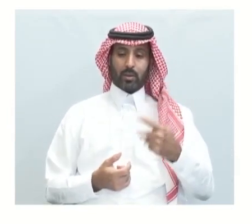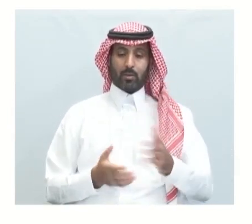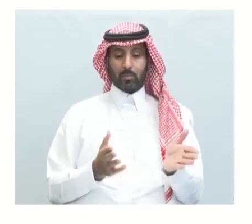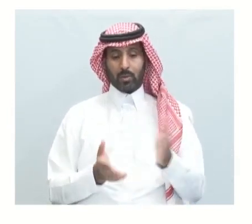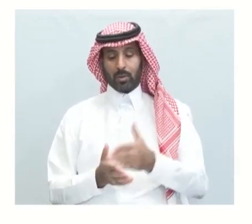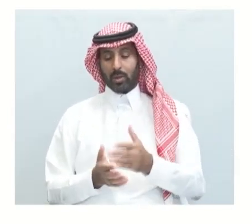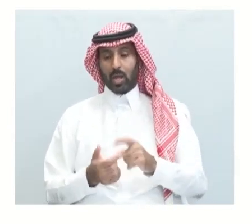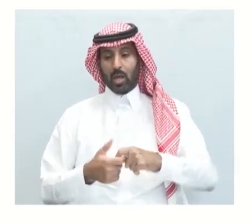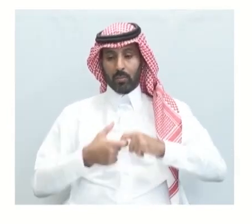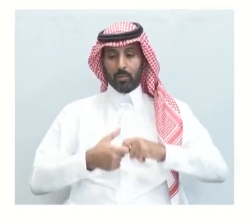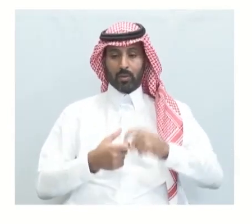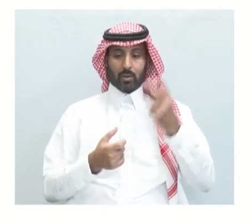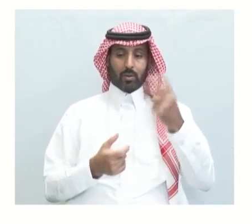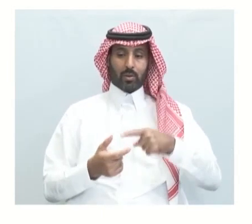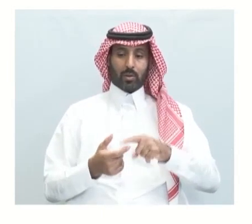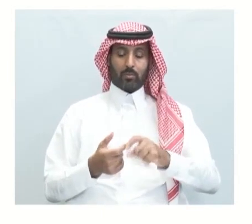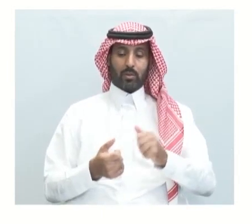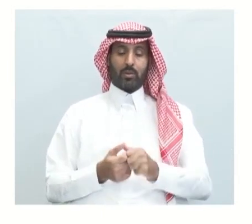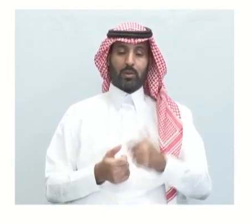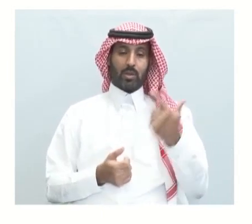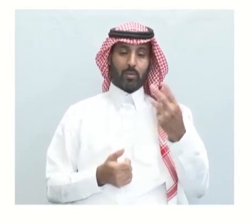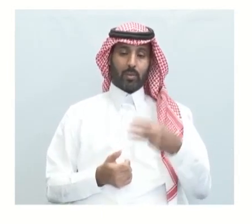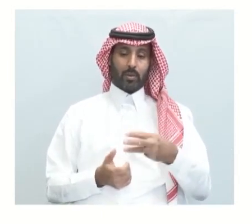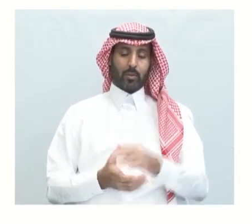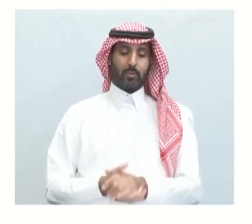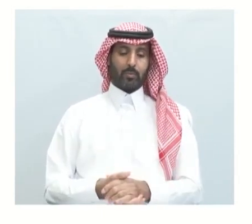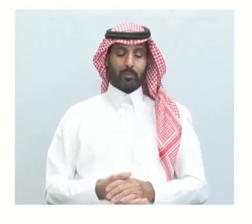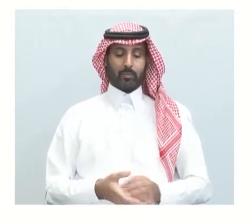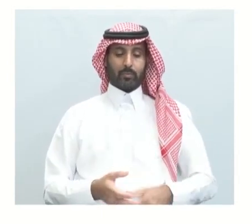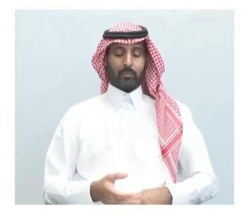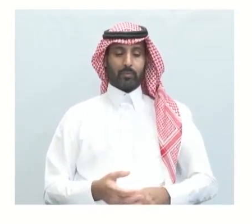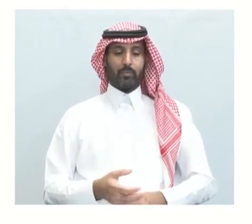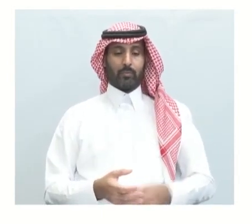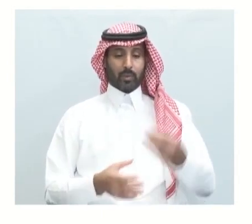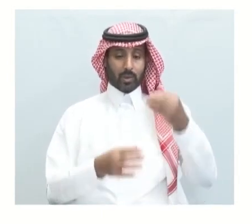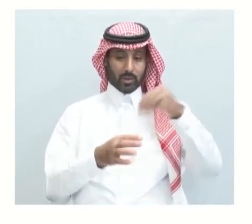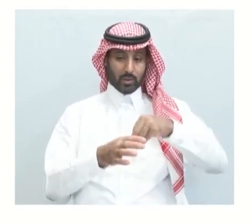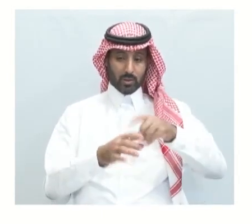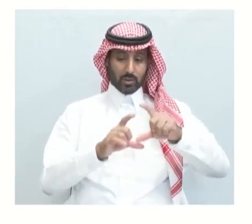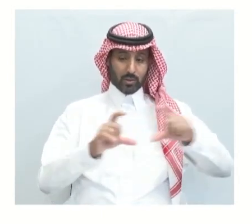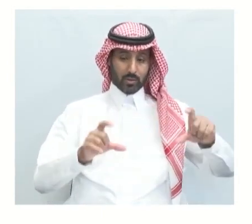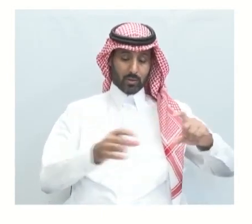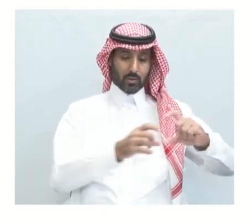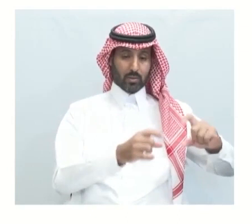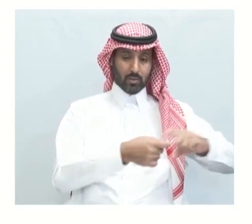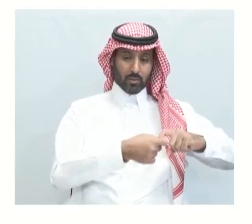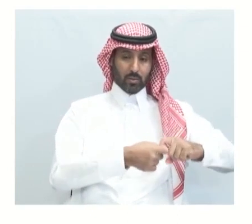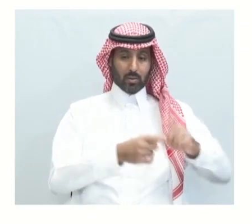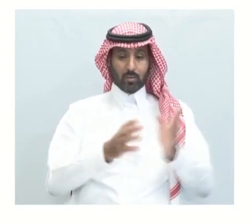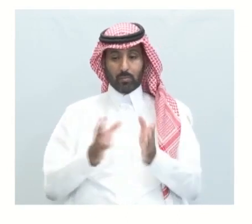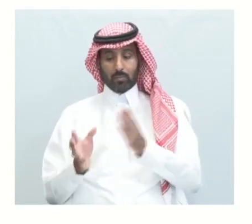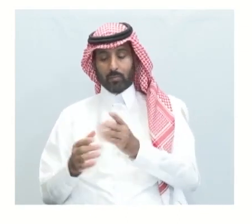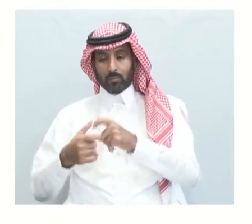37 كده انا حطيتها في المنتصف وضعتها في المنتصف بعد ان وضعتها في المنتصف اربطها مع التاليه واربطها مع